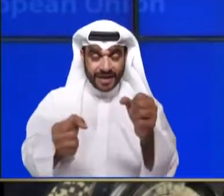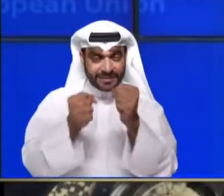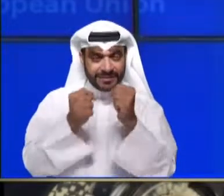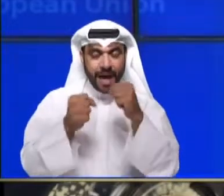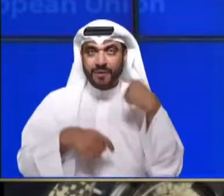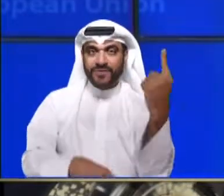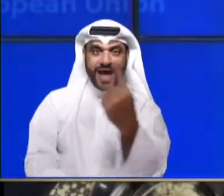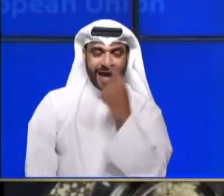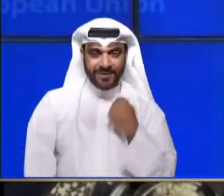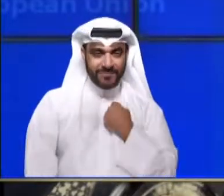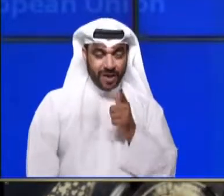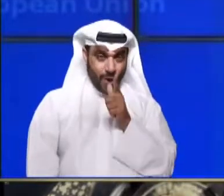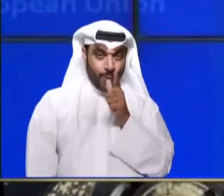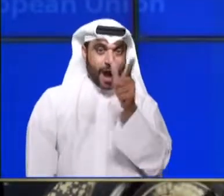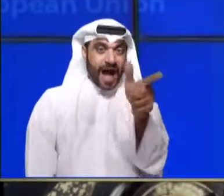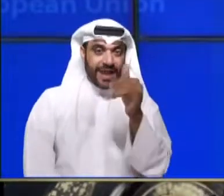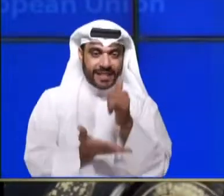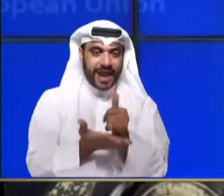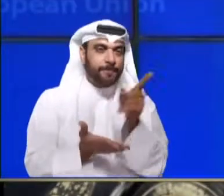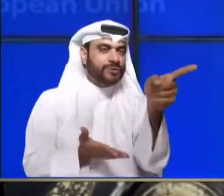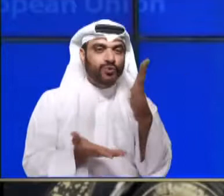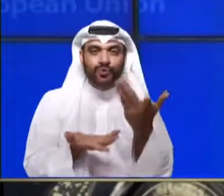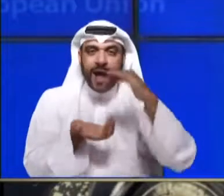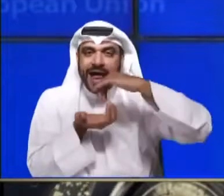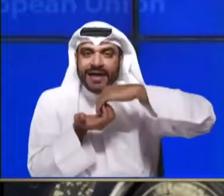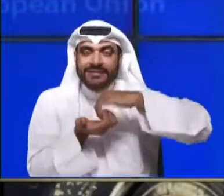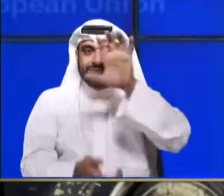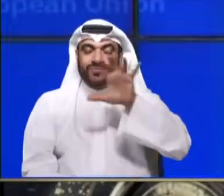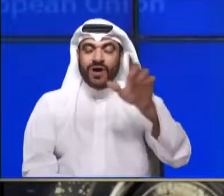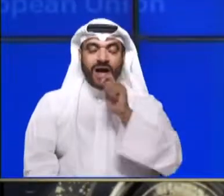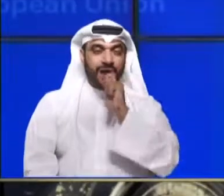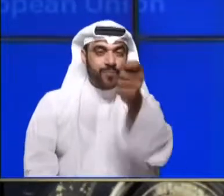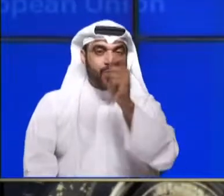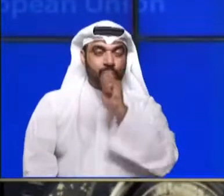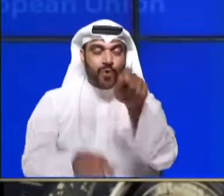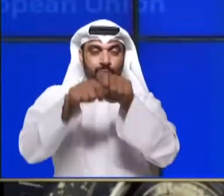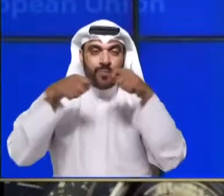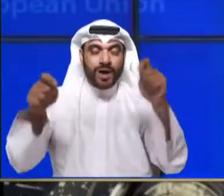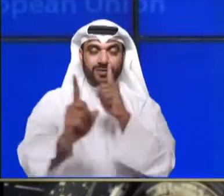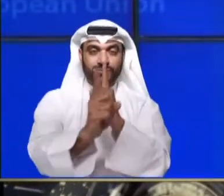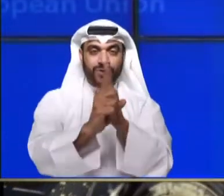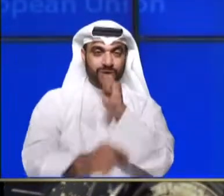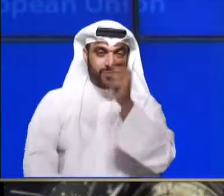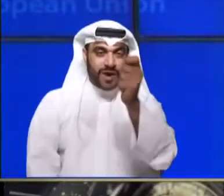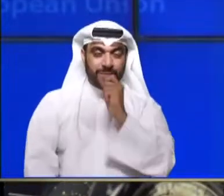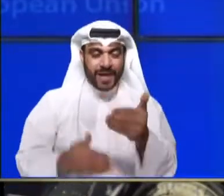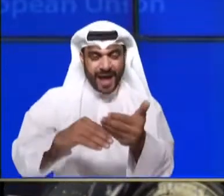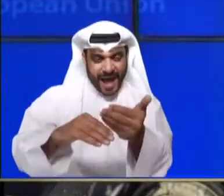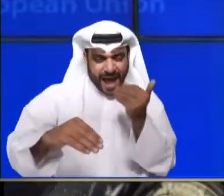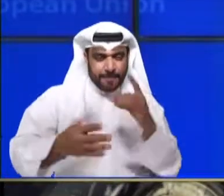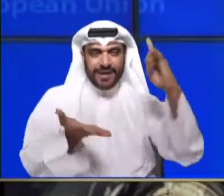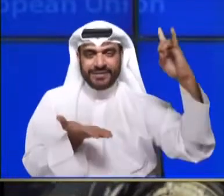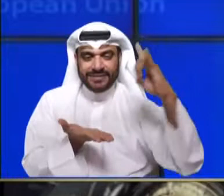المنطقة. وقالت موغيريني في مقابلة مع وكالة الأنباء الكويتية كونا قبل زيارتها لدولة الكويت لافتتاح مقر